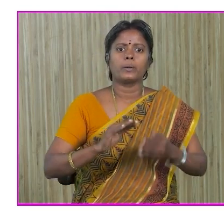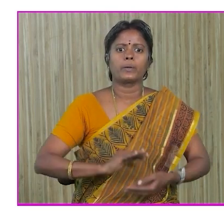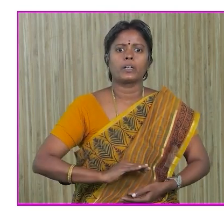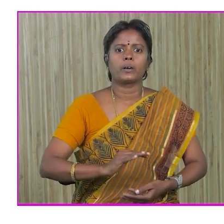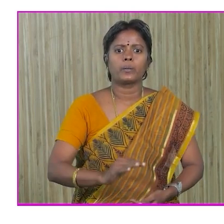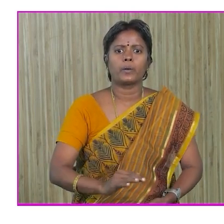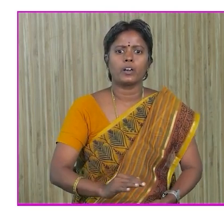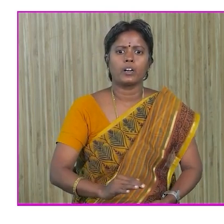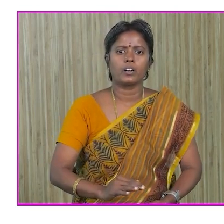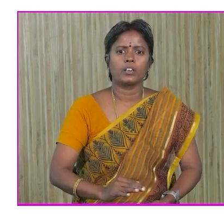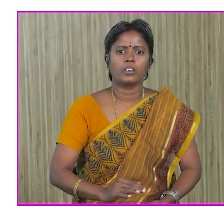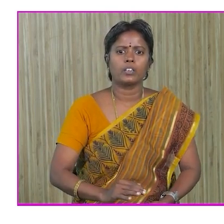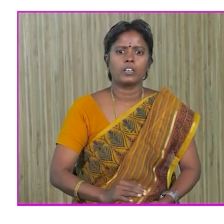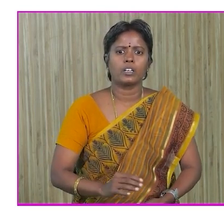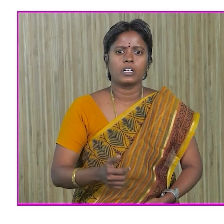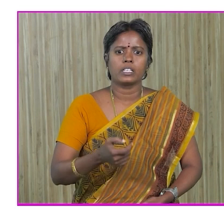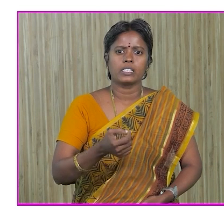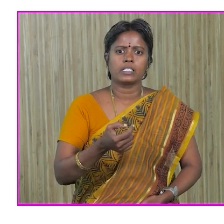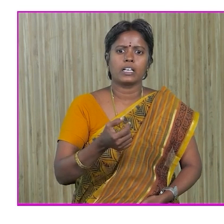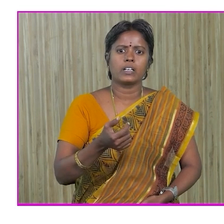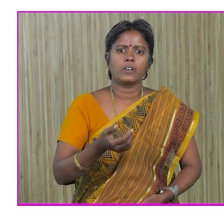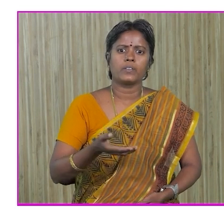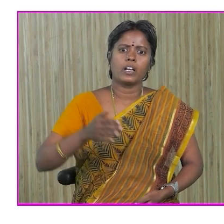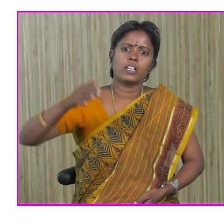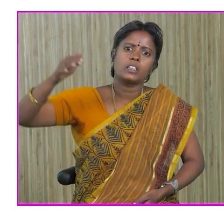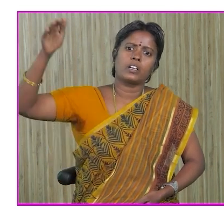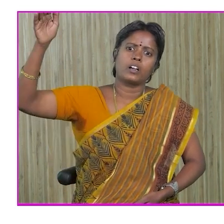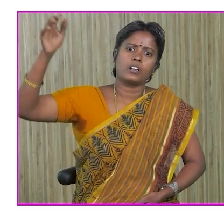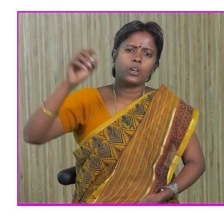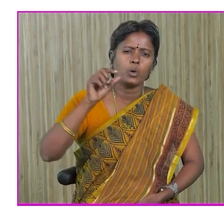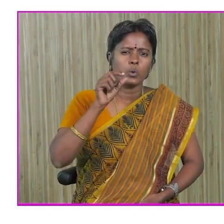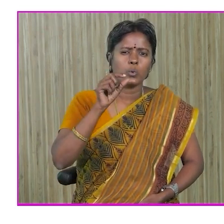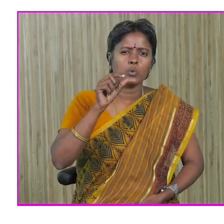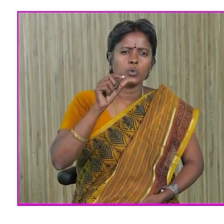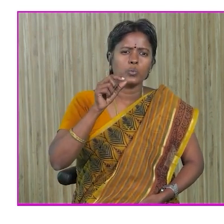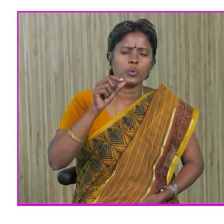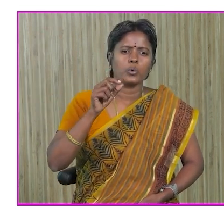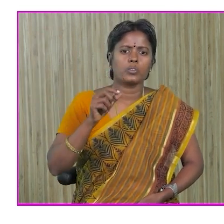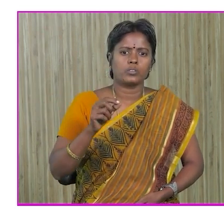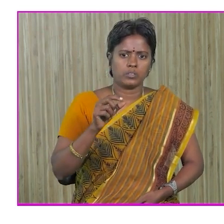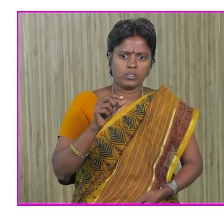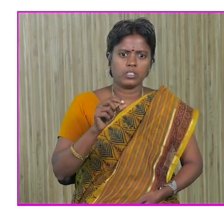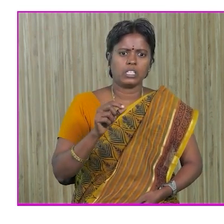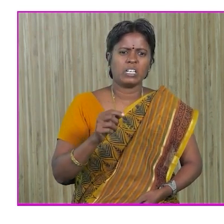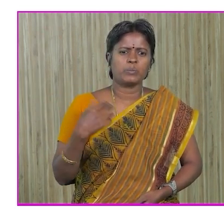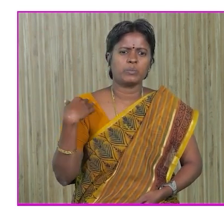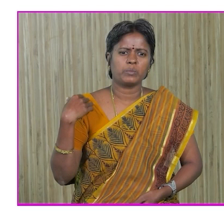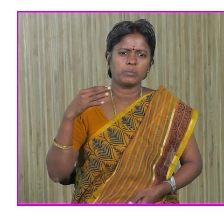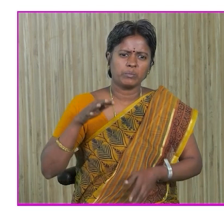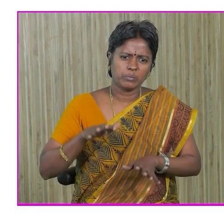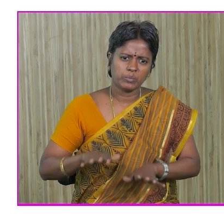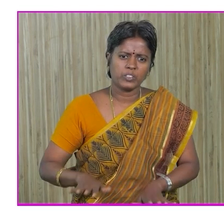குன்று போல உயர்ந்த இடத்திலிருந்து வந்தவர்கள் கூட ஒரு குன்றிமணி அளவு தரம் தாழ்ந்து செயல்பட்டாலும் அவர்